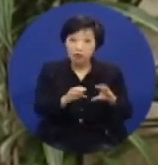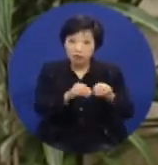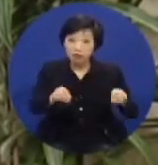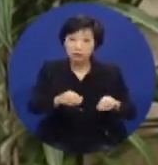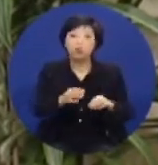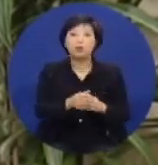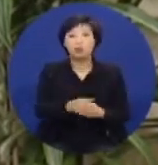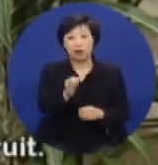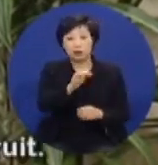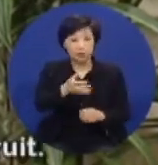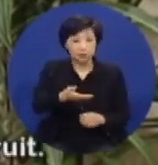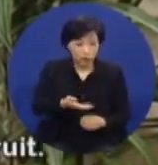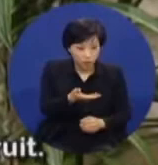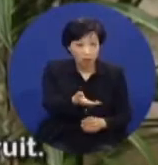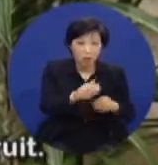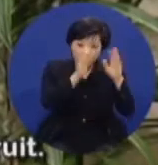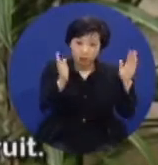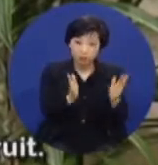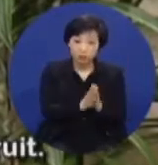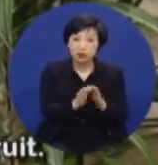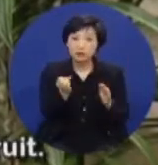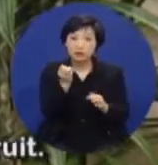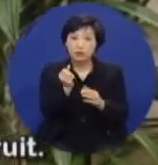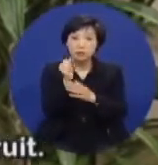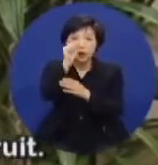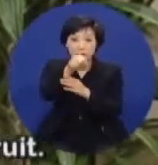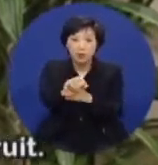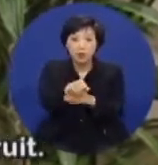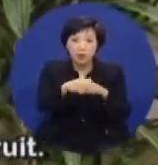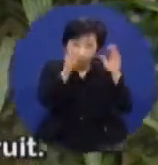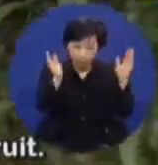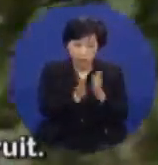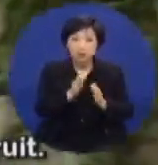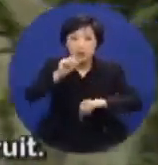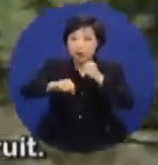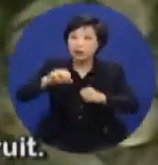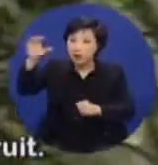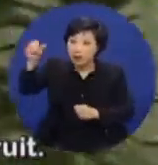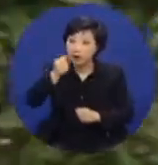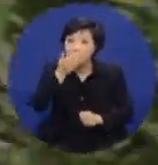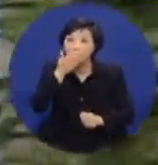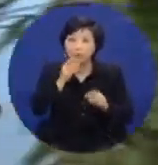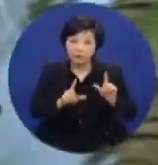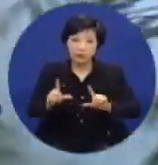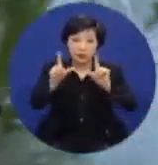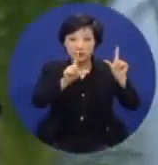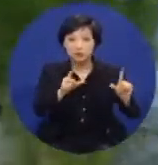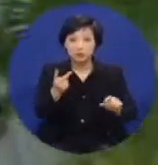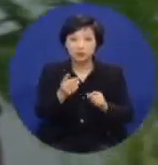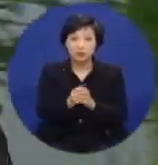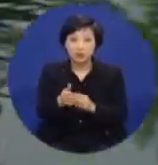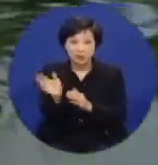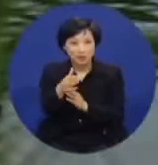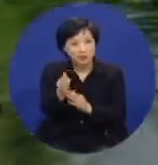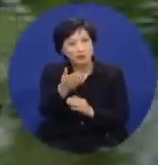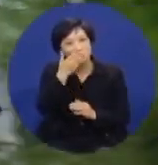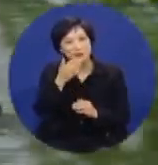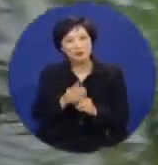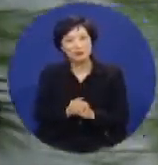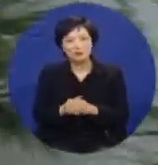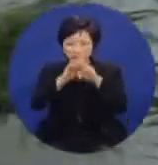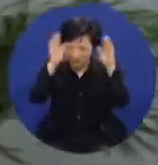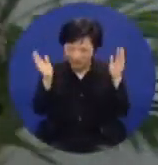씨 맺는 열매도 뒤 맘대로 따서 먹고 4로 그리워 물고기도 차 먹어